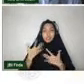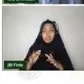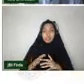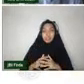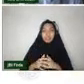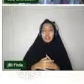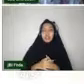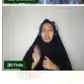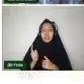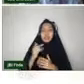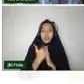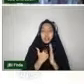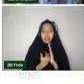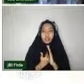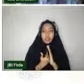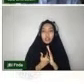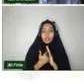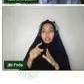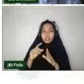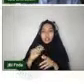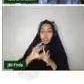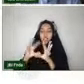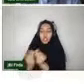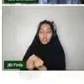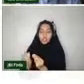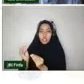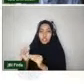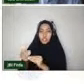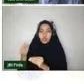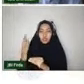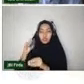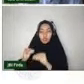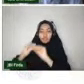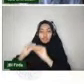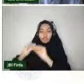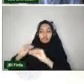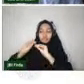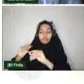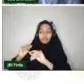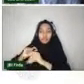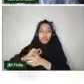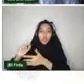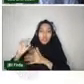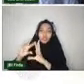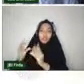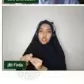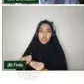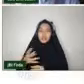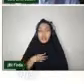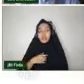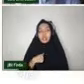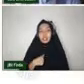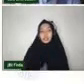ada aturan bahwa hanya sekolah inklusi yang bisa menyelenggarakan pendidikan inklusi. Kalau menurut saya seperti itu. Oke,